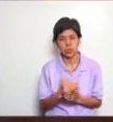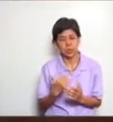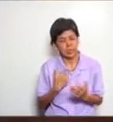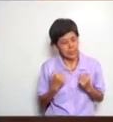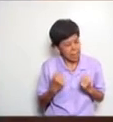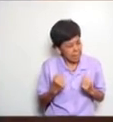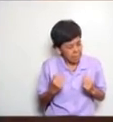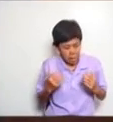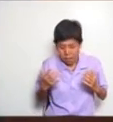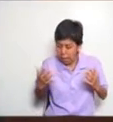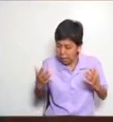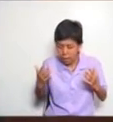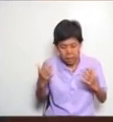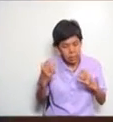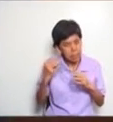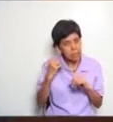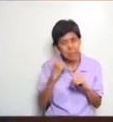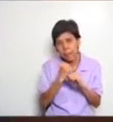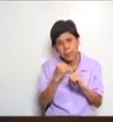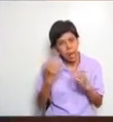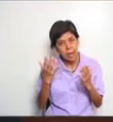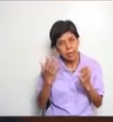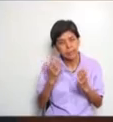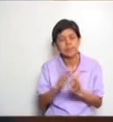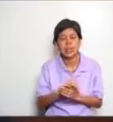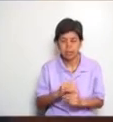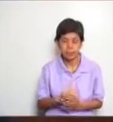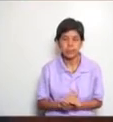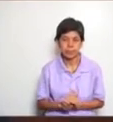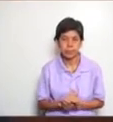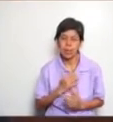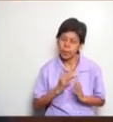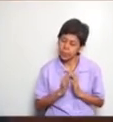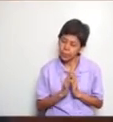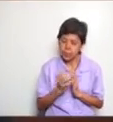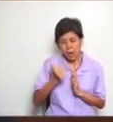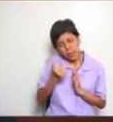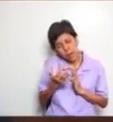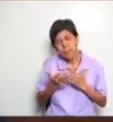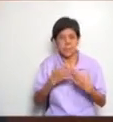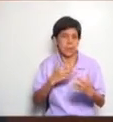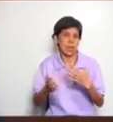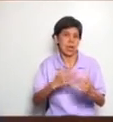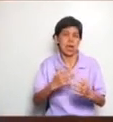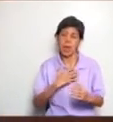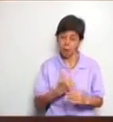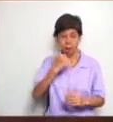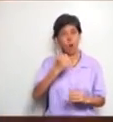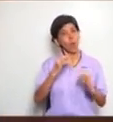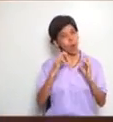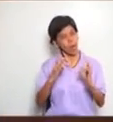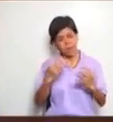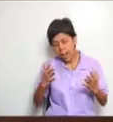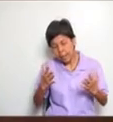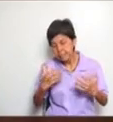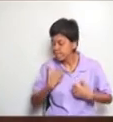ด shutting้ือบ่ากวาแรง ที่ปตุจนยัเราจะรับได้ เราอธิฐานได้ไม่ได้่เปน IRA เพระถ้าได้ เราก็ดใจ